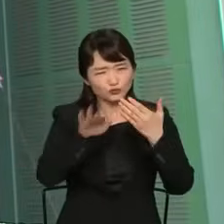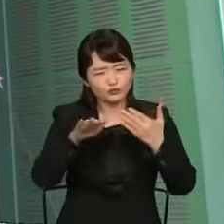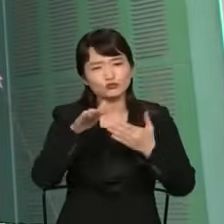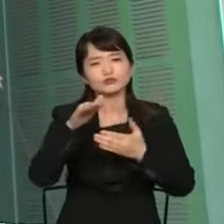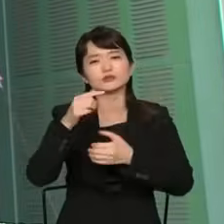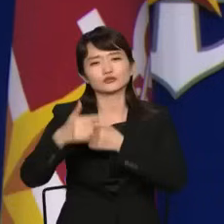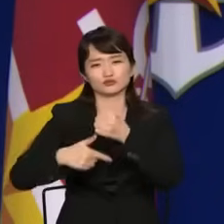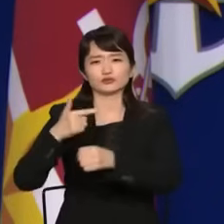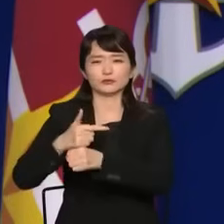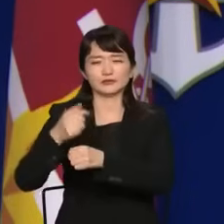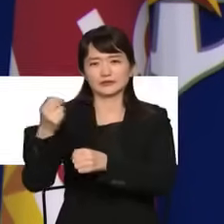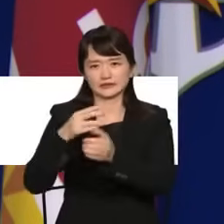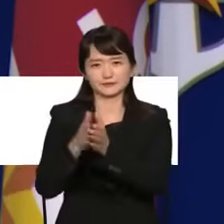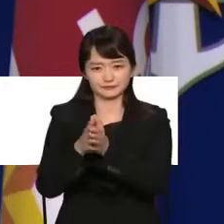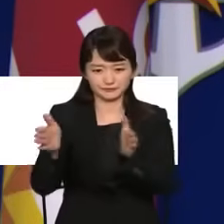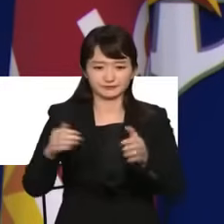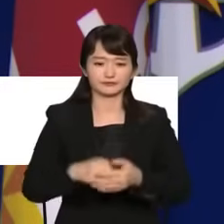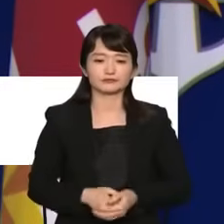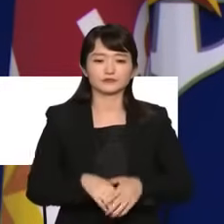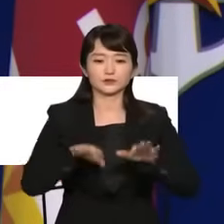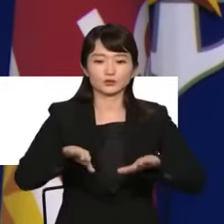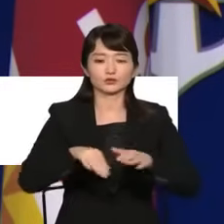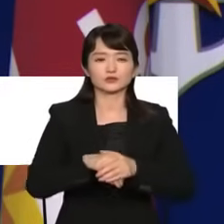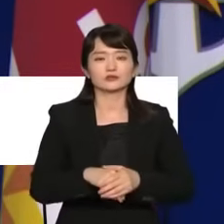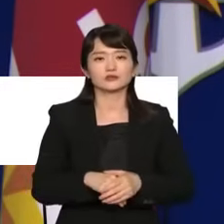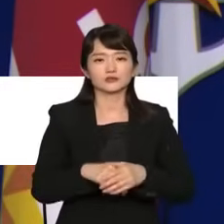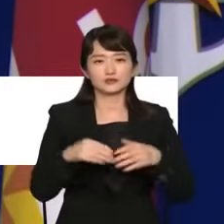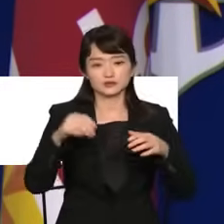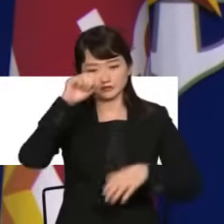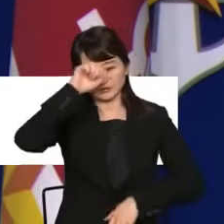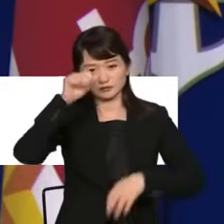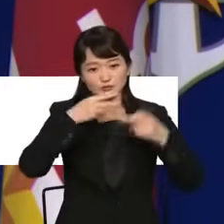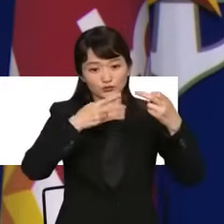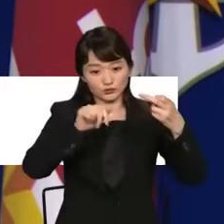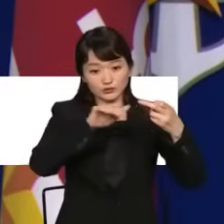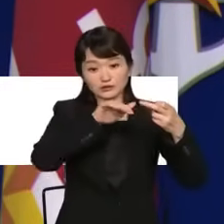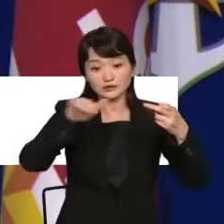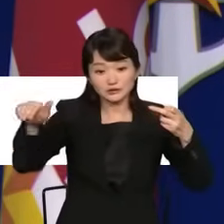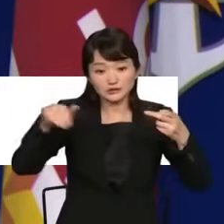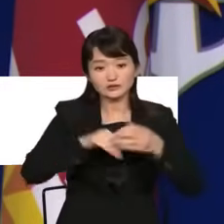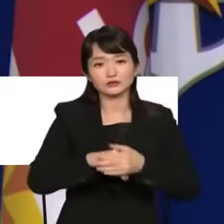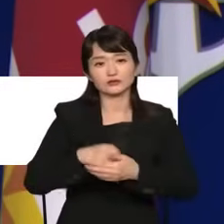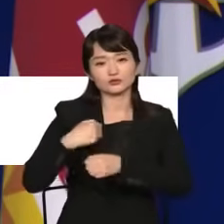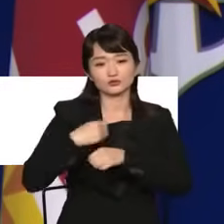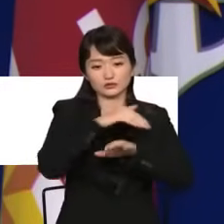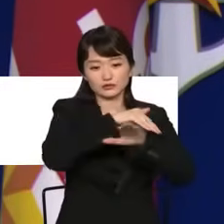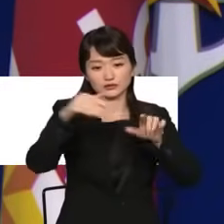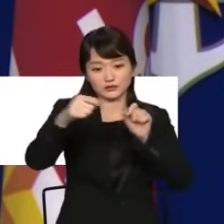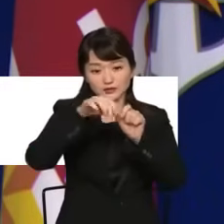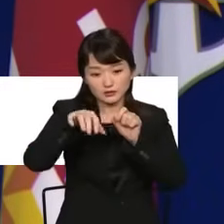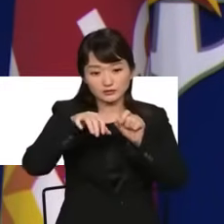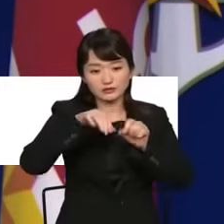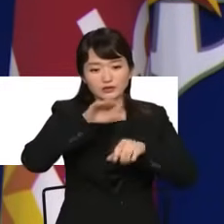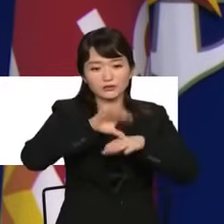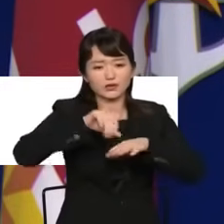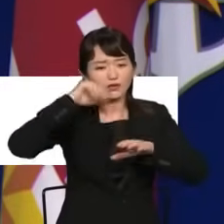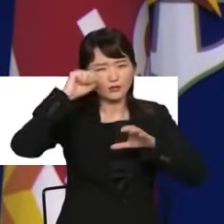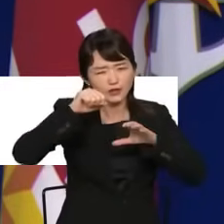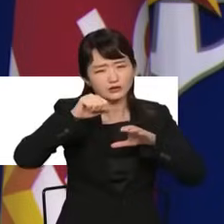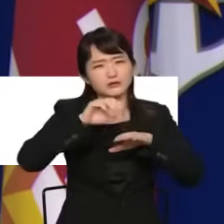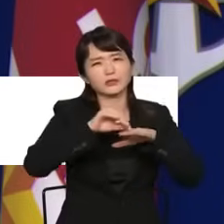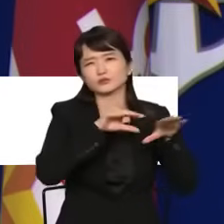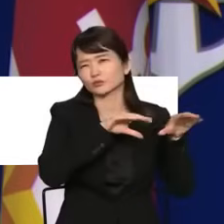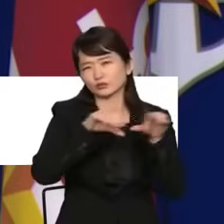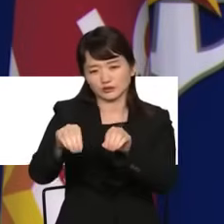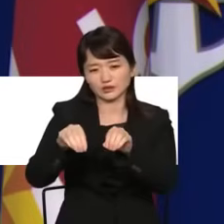만입니다. 오늘 공공시를 기해 군사분계선 일대에서의 대북 확성기 방송을 중단하였습니다.